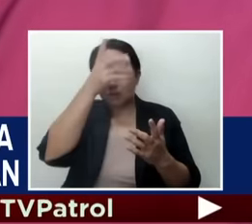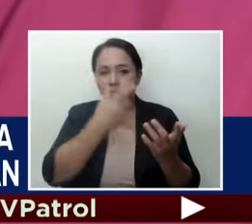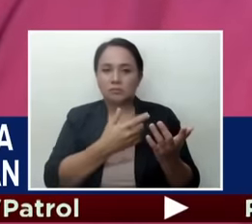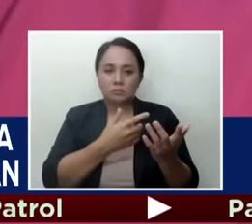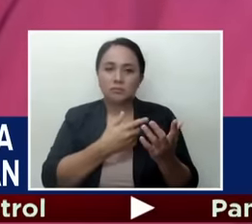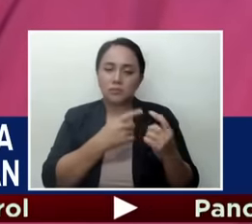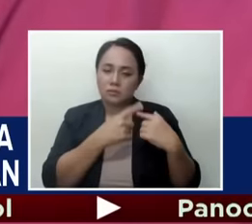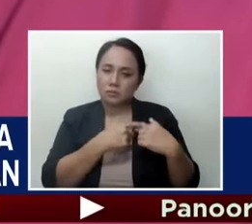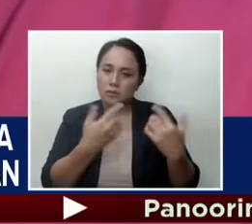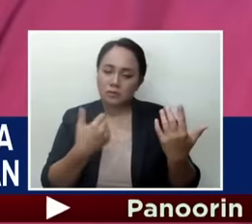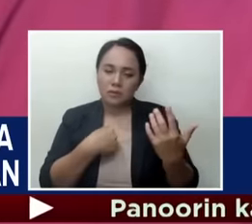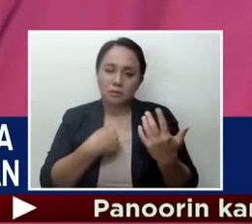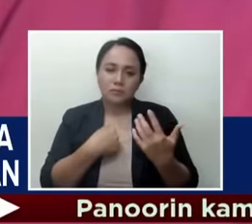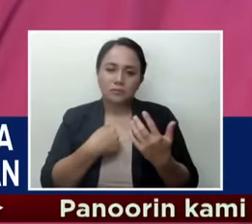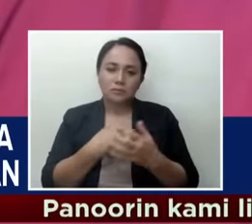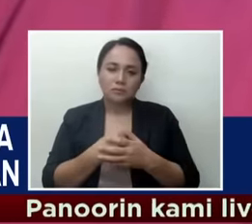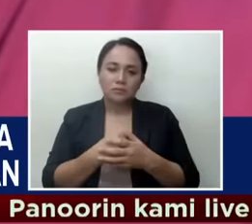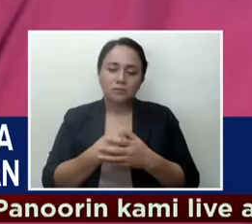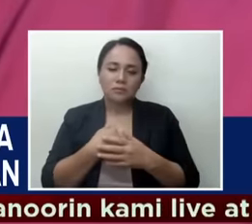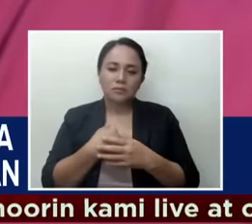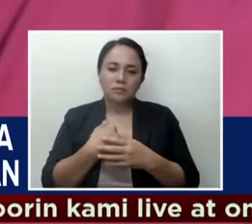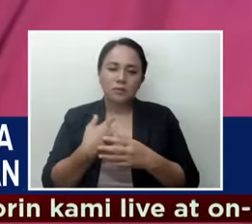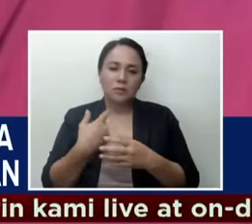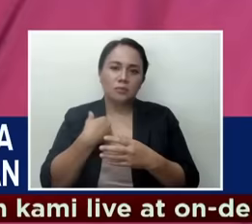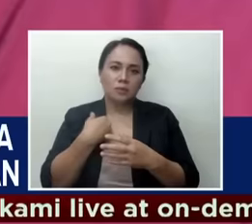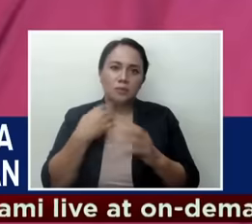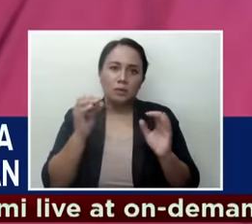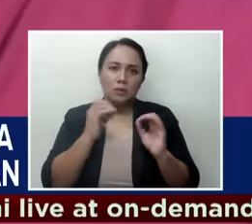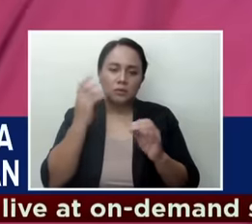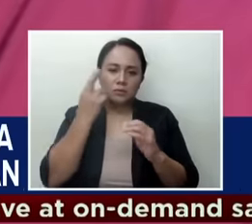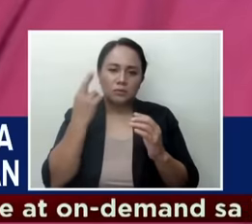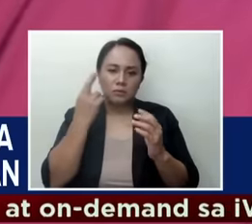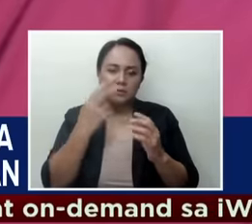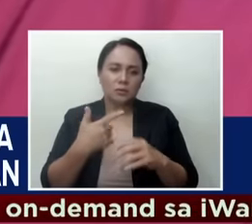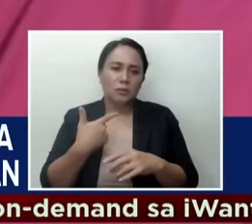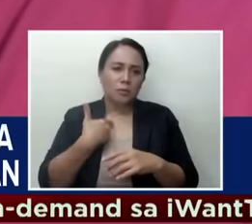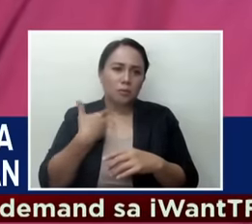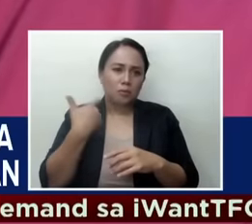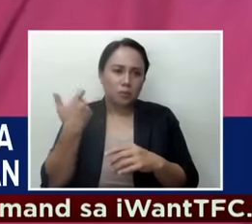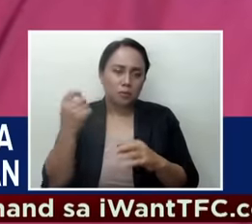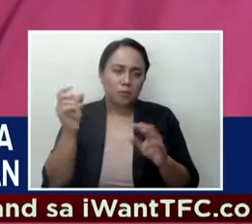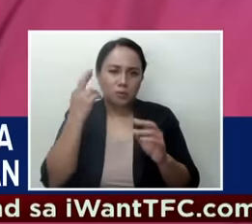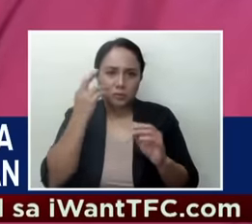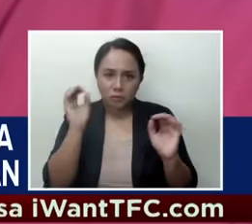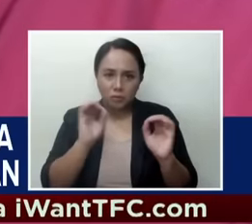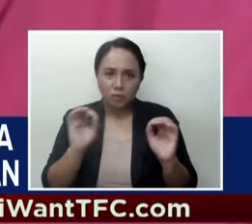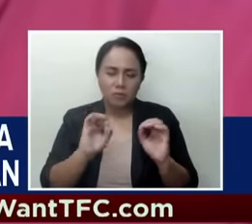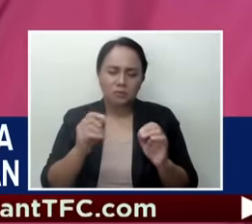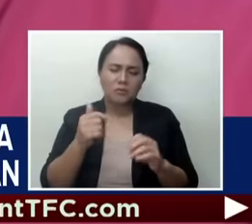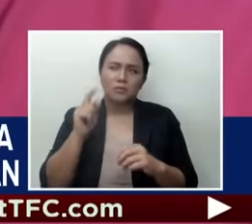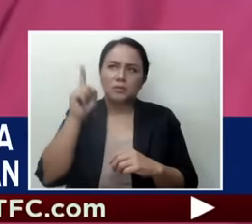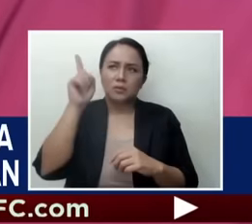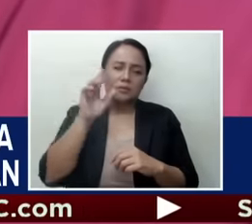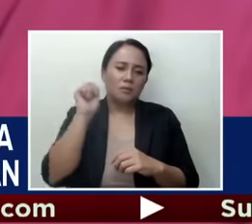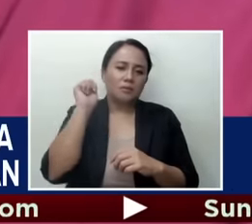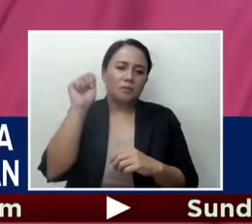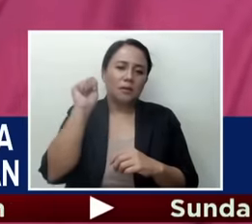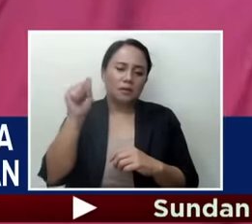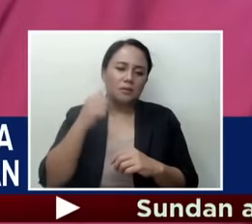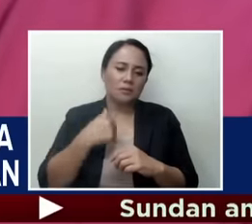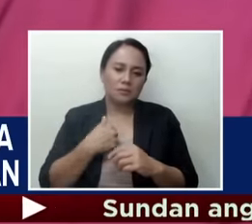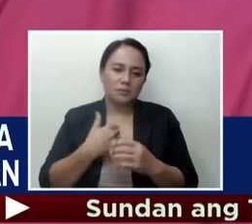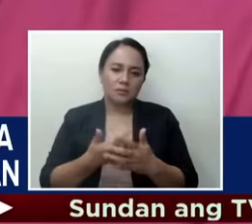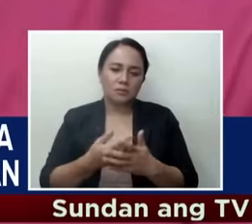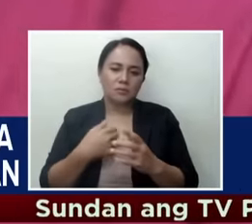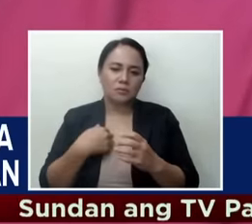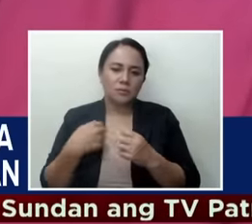sabi ko, mamatay ba ako ng walang dahilan? Mapuputokan ba ako ng baril ng walang dahilan? Kaya ano po ba ama ko? Nilabanan ako